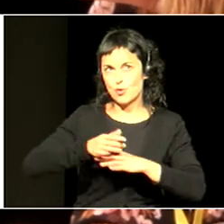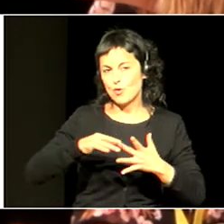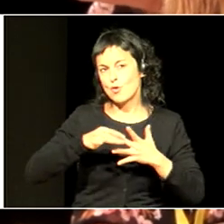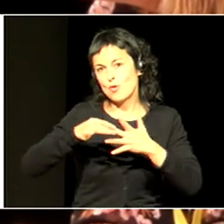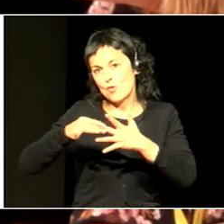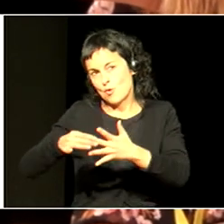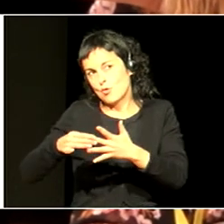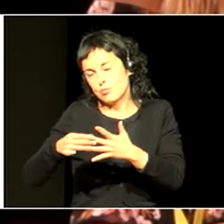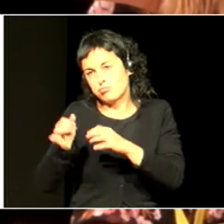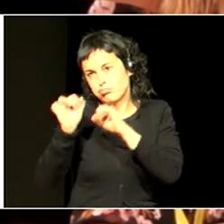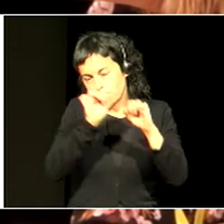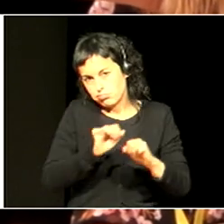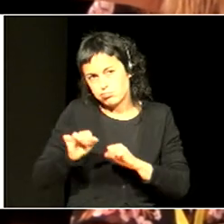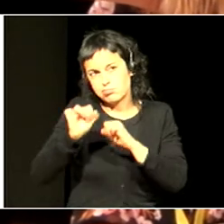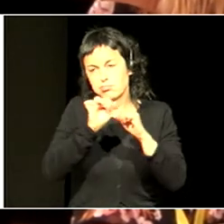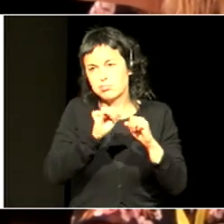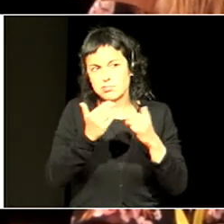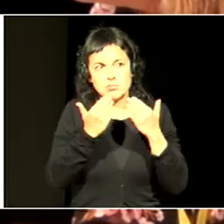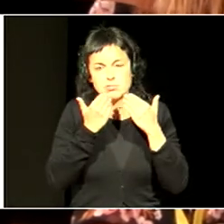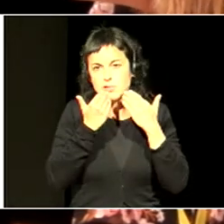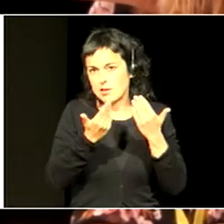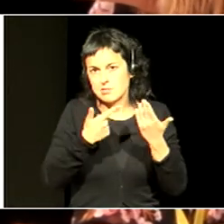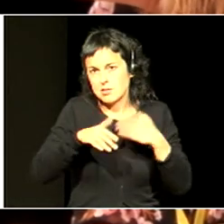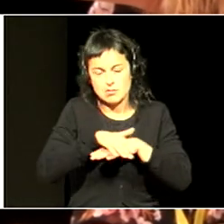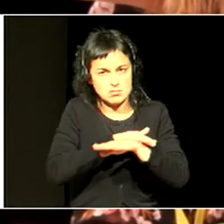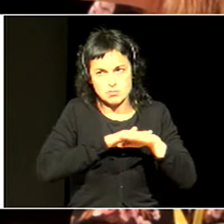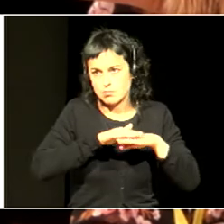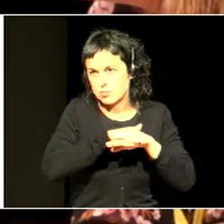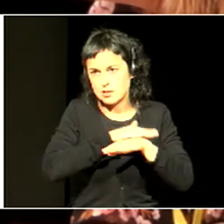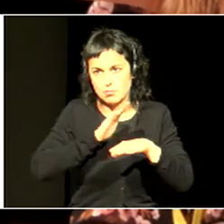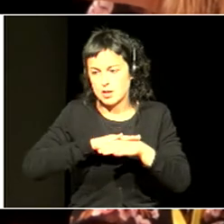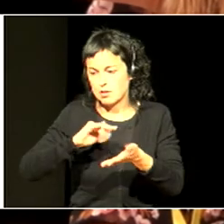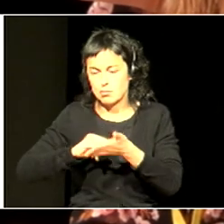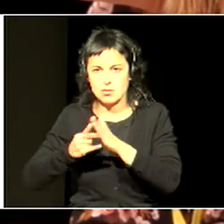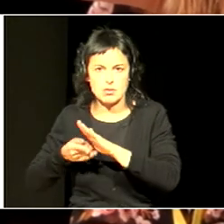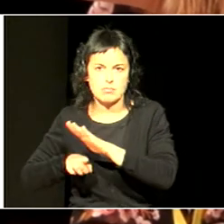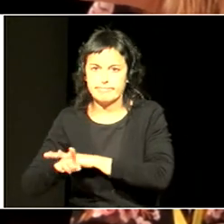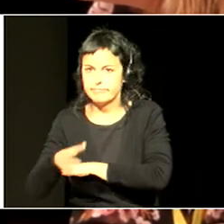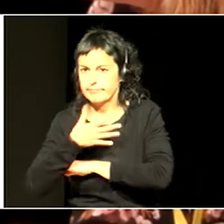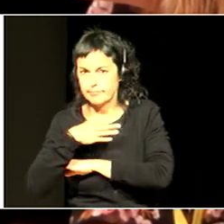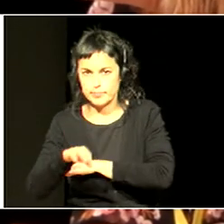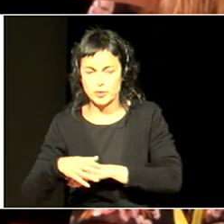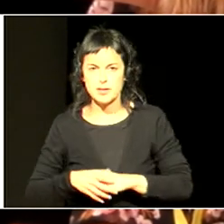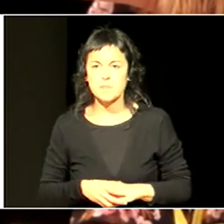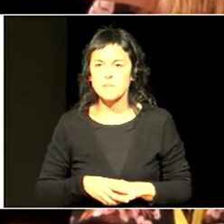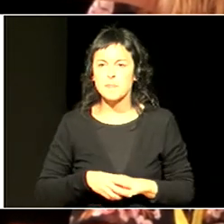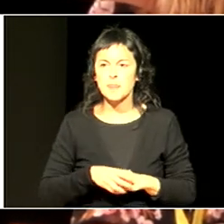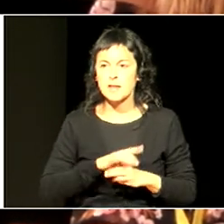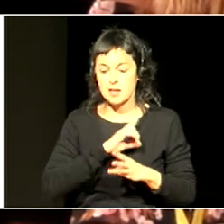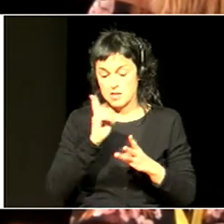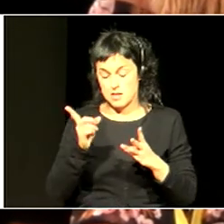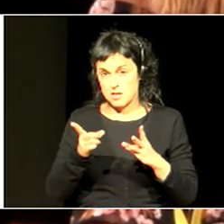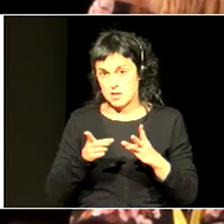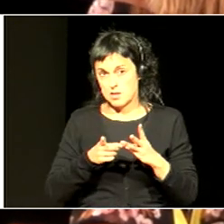laguntza beti oinarrizkoa da edo zein proiektu batean. Eta hirugarren lekuan, baina